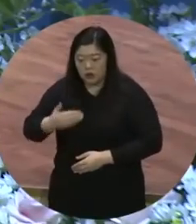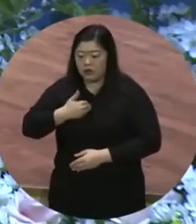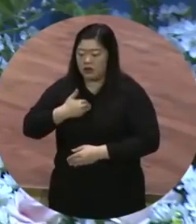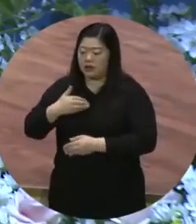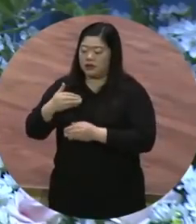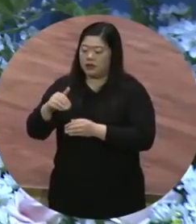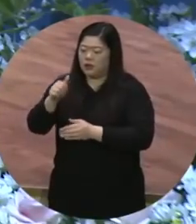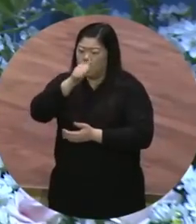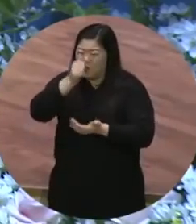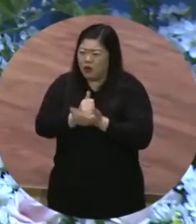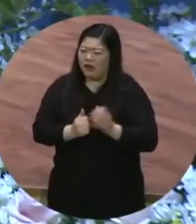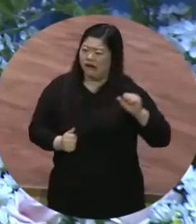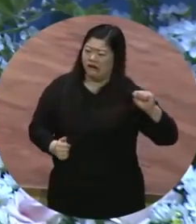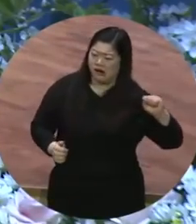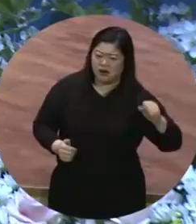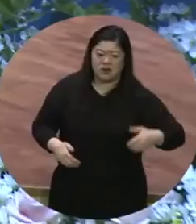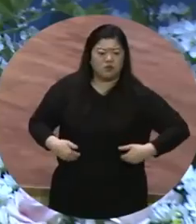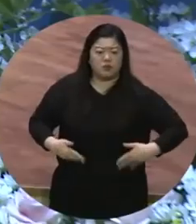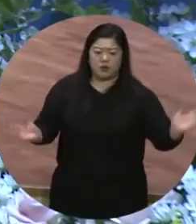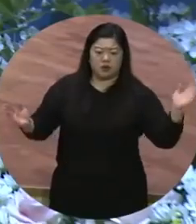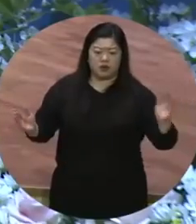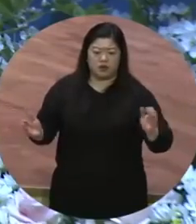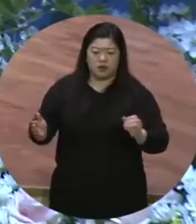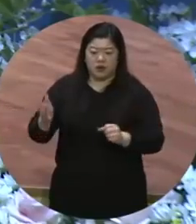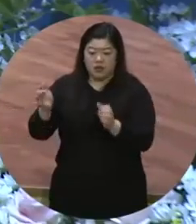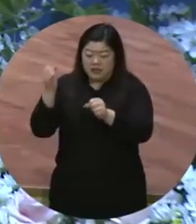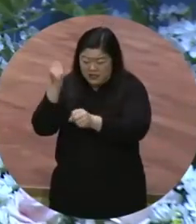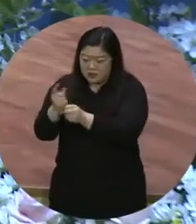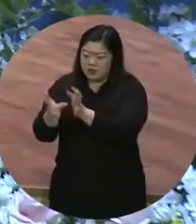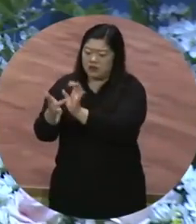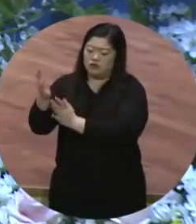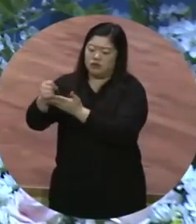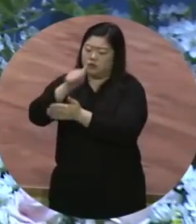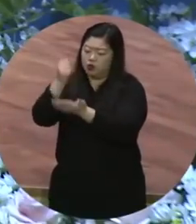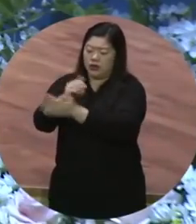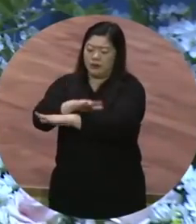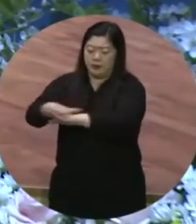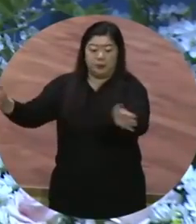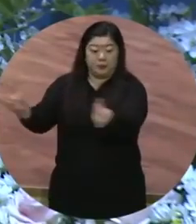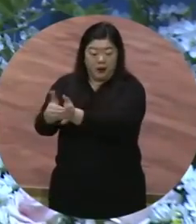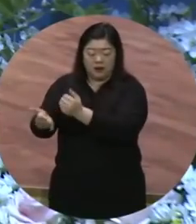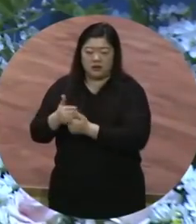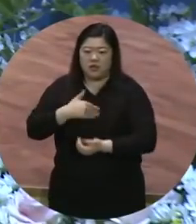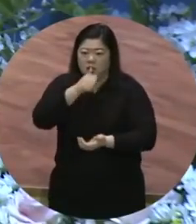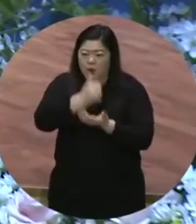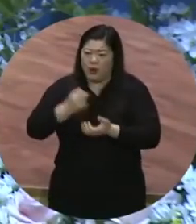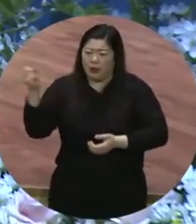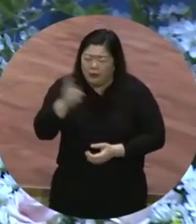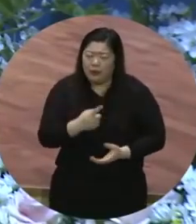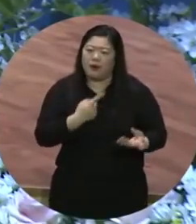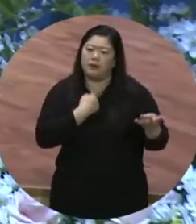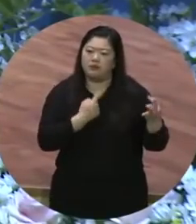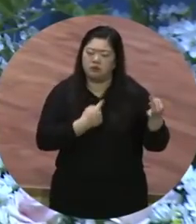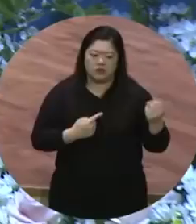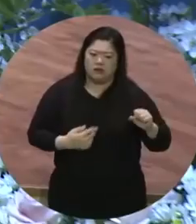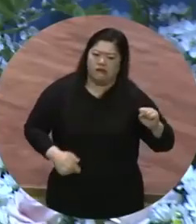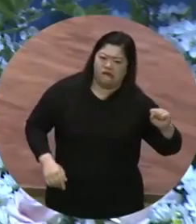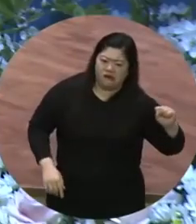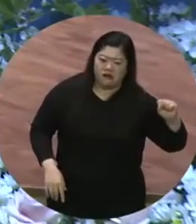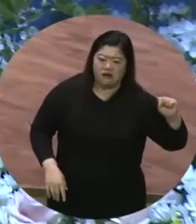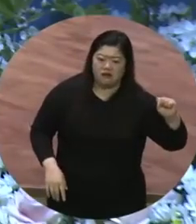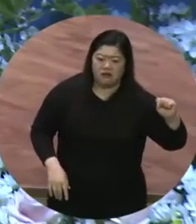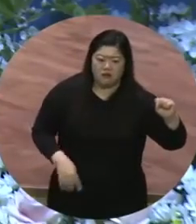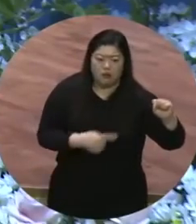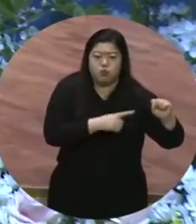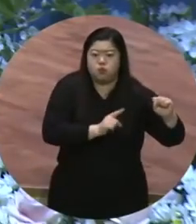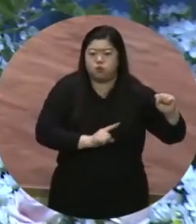지배를 받는 삶을 우리가 살아서는 안 된다. 그런 말씀. 그러면서 죄로부터 잠자함을 누릴